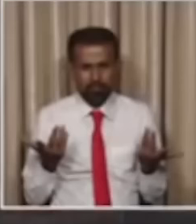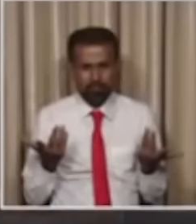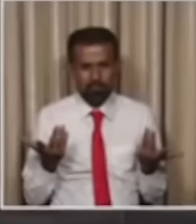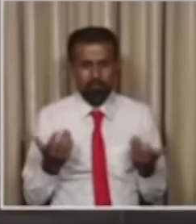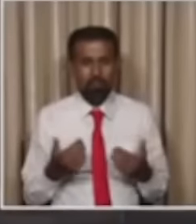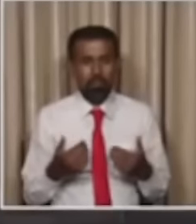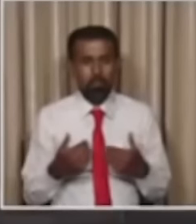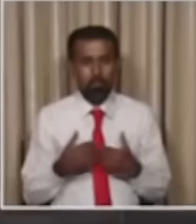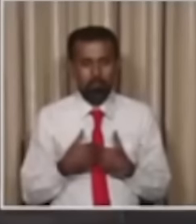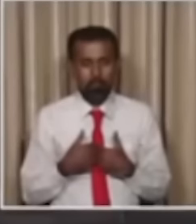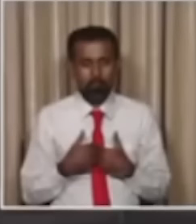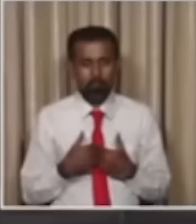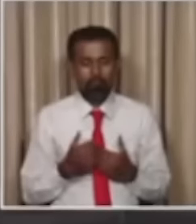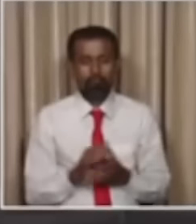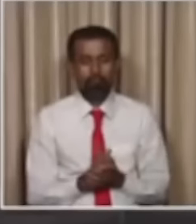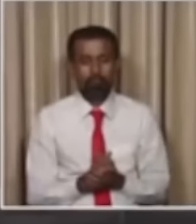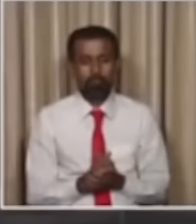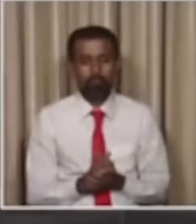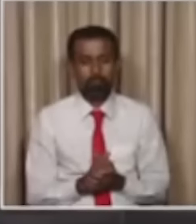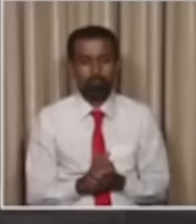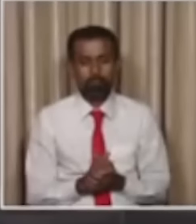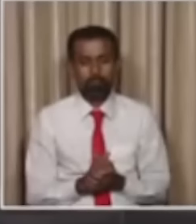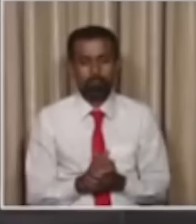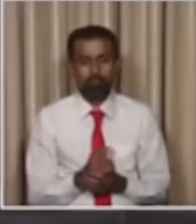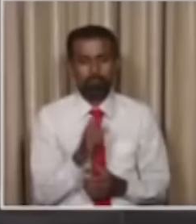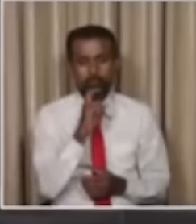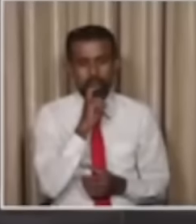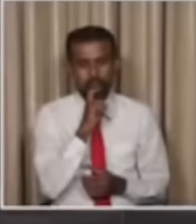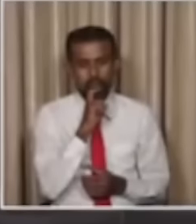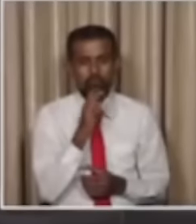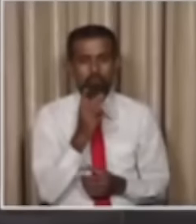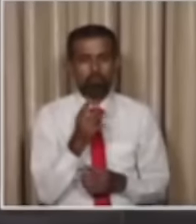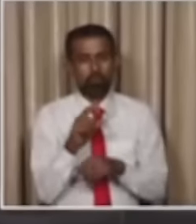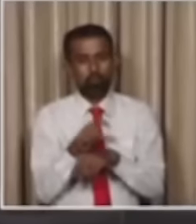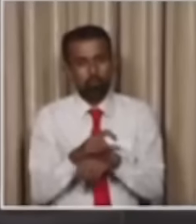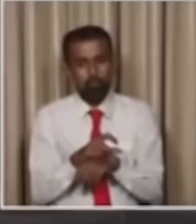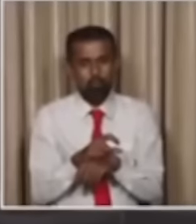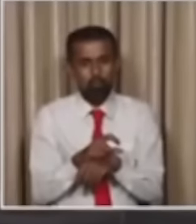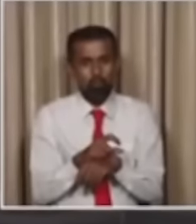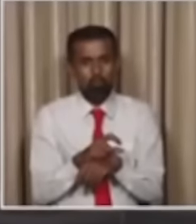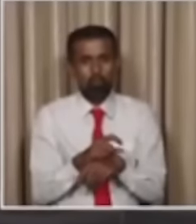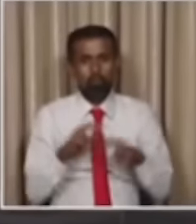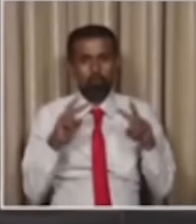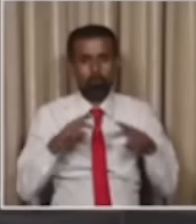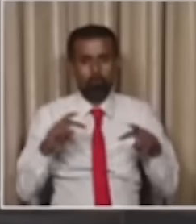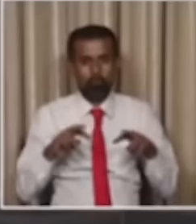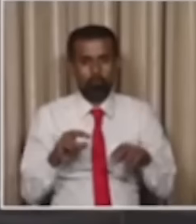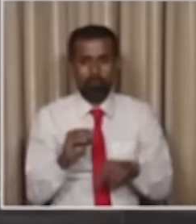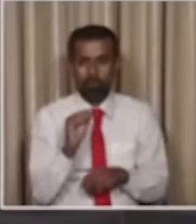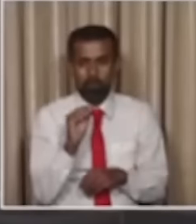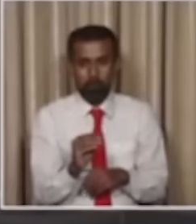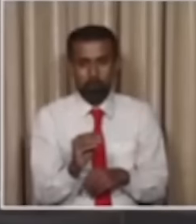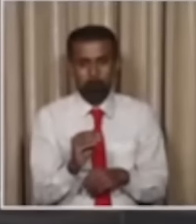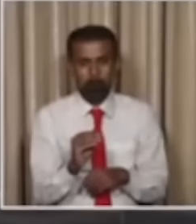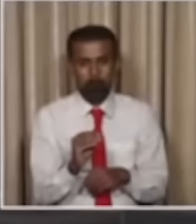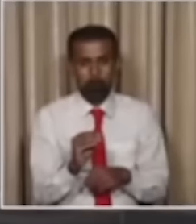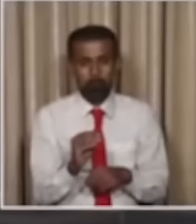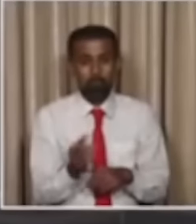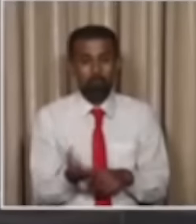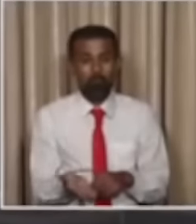මම මෙහෙමනේ උසාවියක හෝ කොමිසමක හෝ විමර්ශනයක් වෙනවා නම් ඒකේ